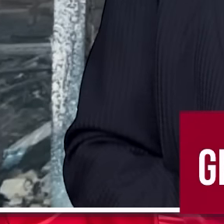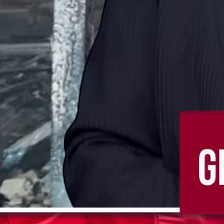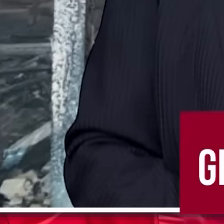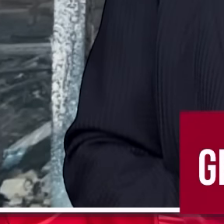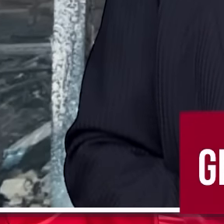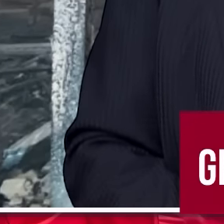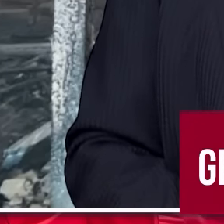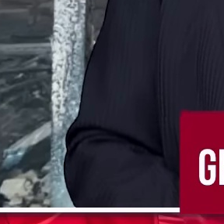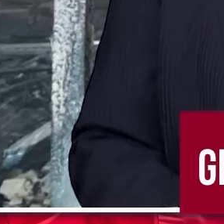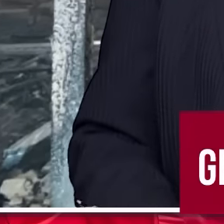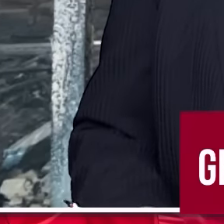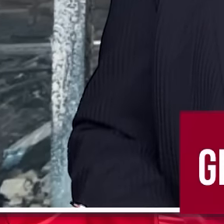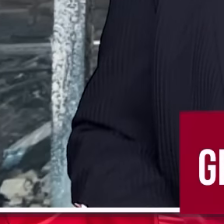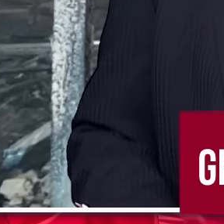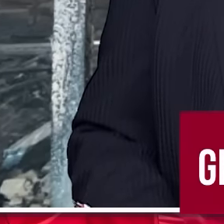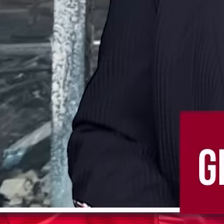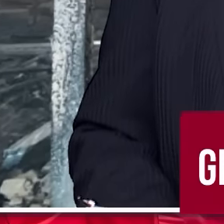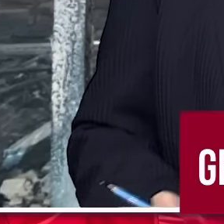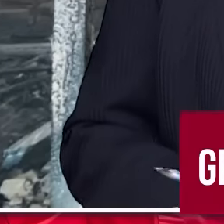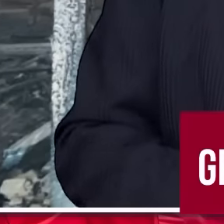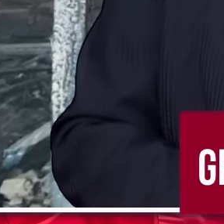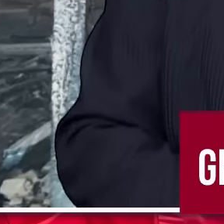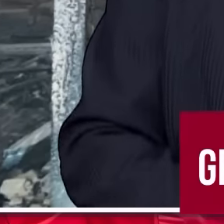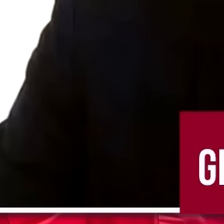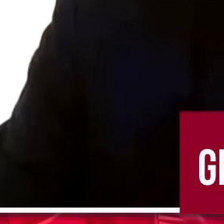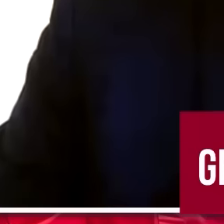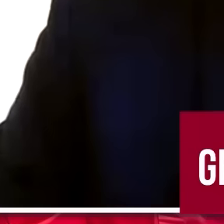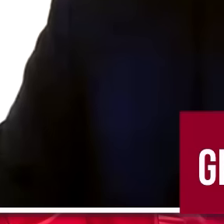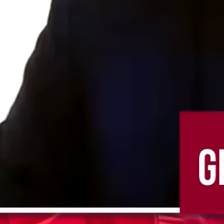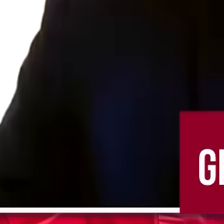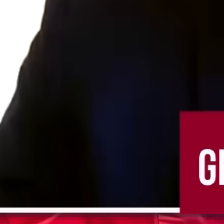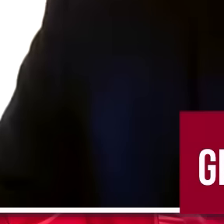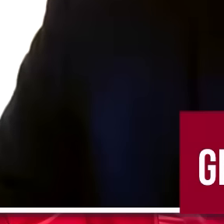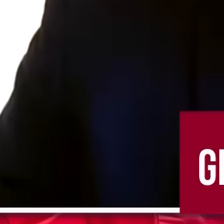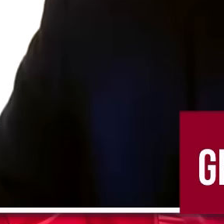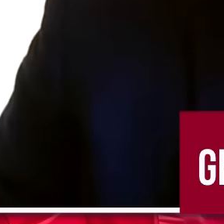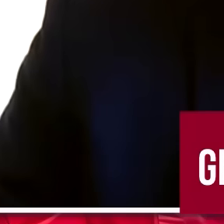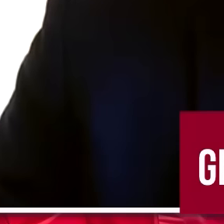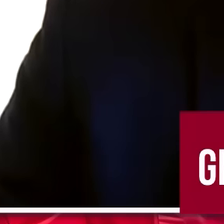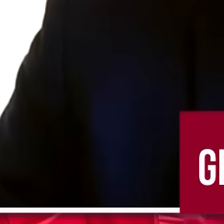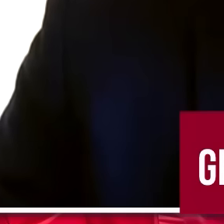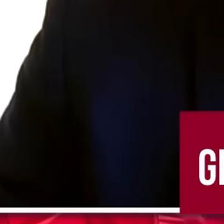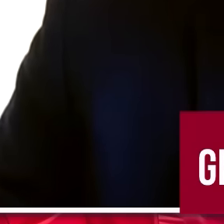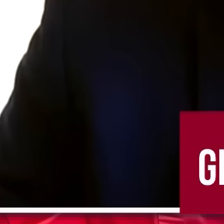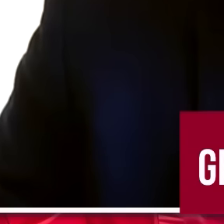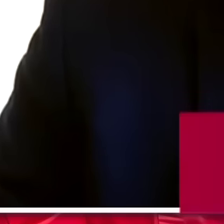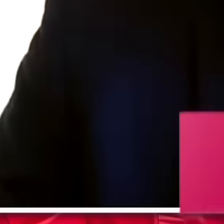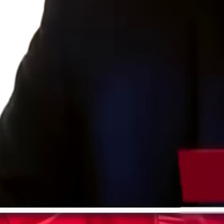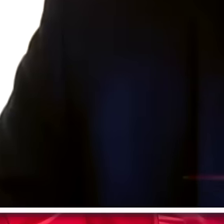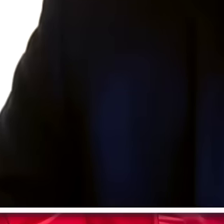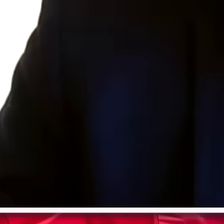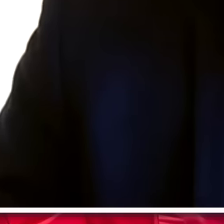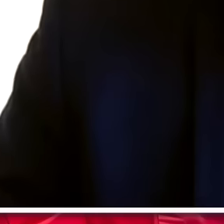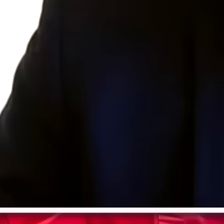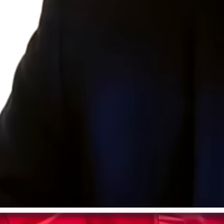możemy tylko domniemywać tego co się dzieje ale sam fakt że to jest cała seria i to jest nie odosobniona seria w tym sensie